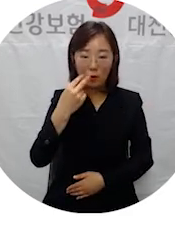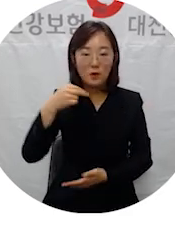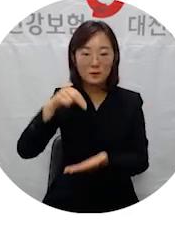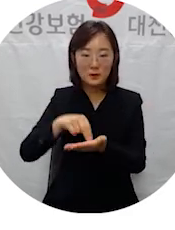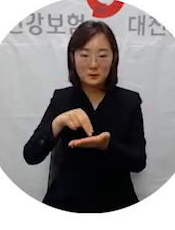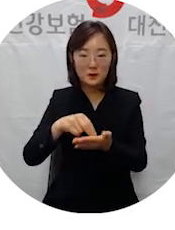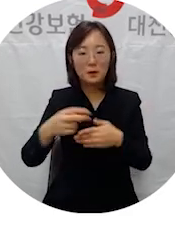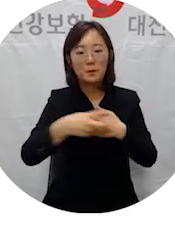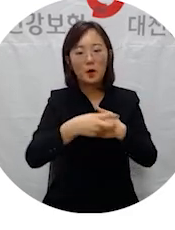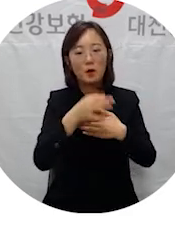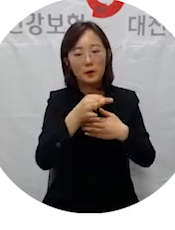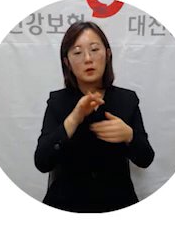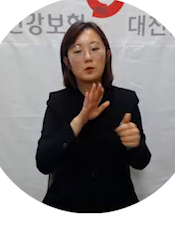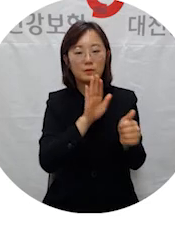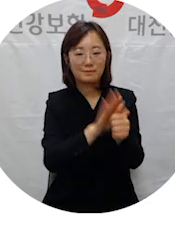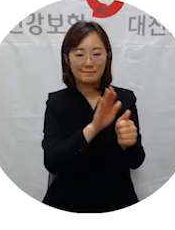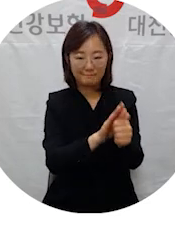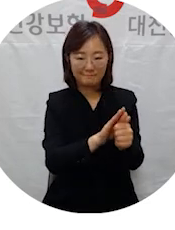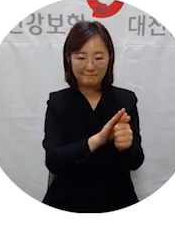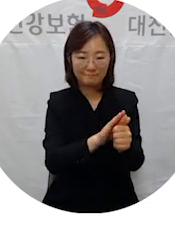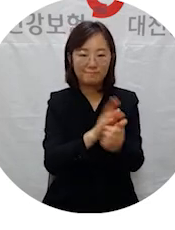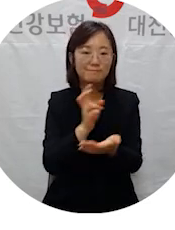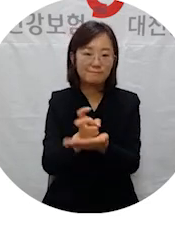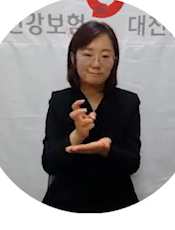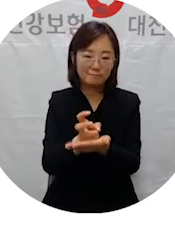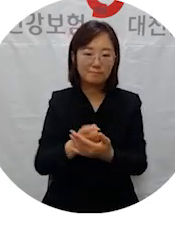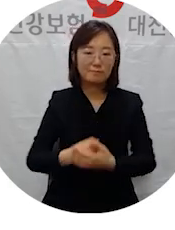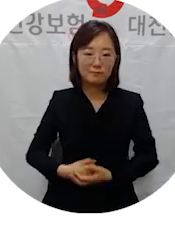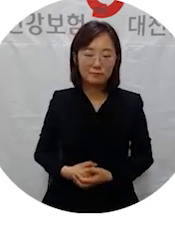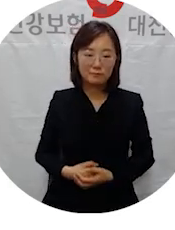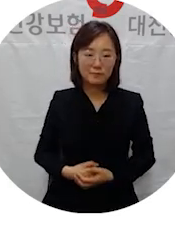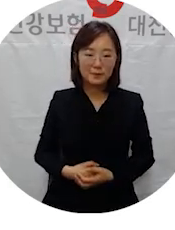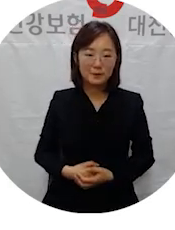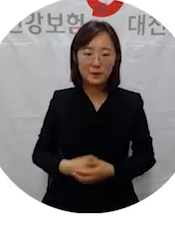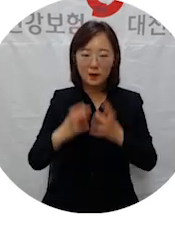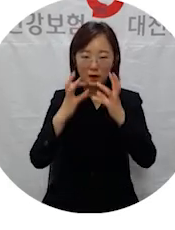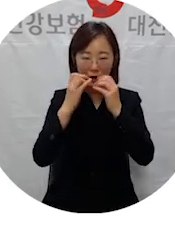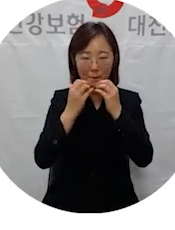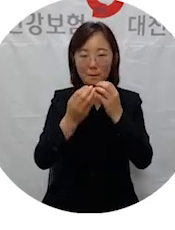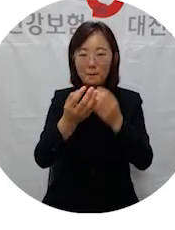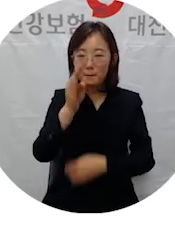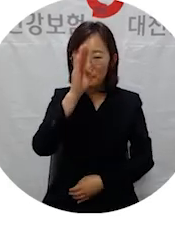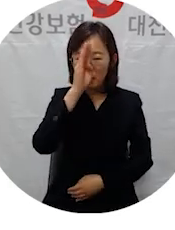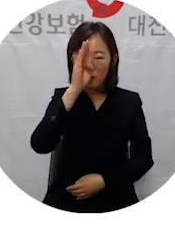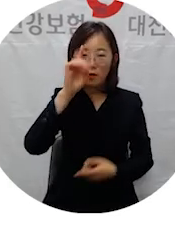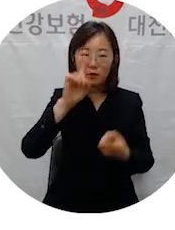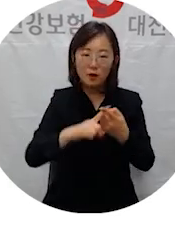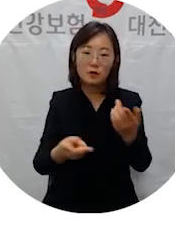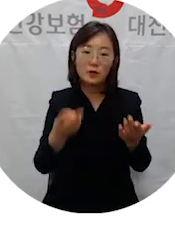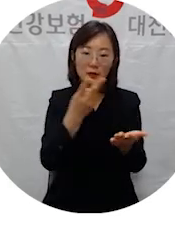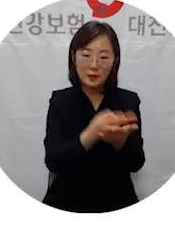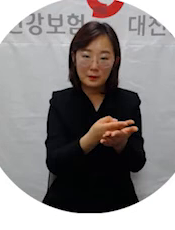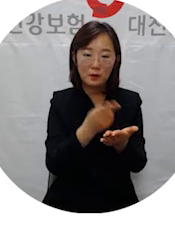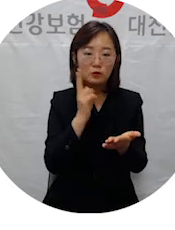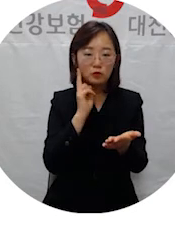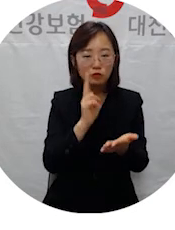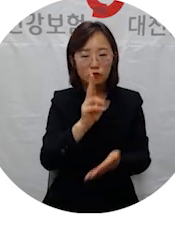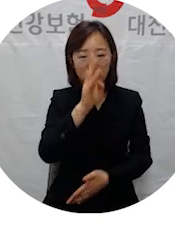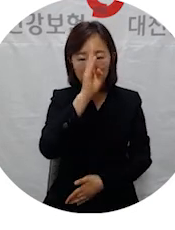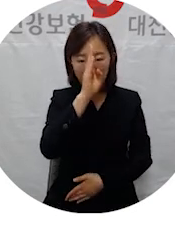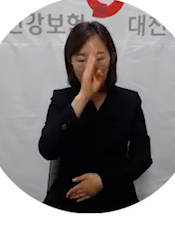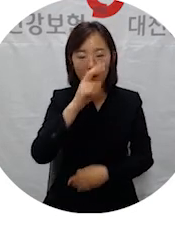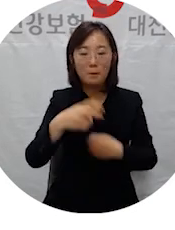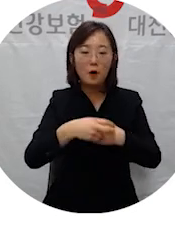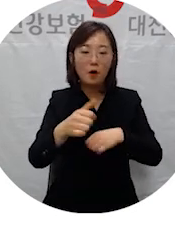문제가 발생하지 않도록 건강보험이 보장하지 않는 부분에 대한 의료비를 지원하는 제도입니다.